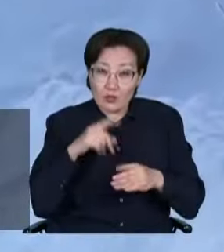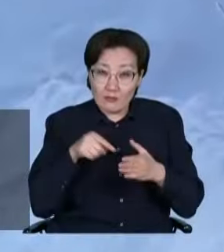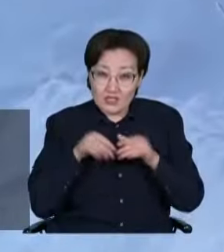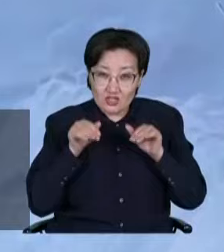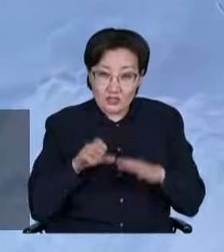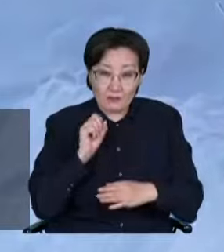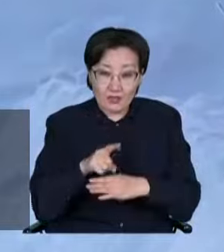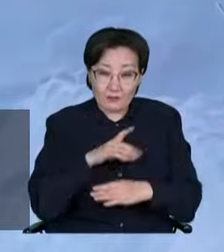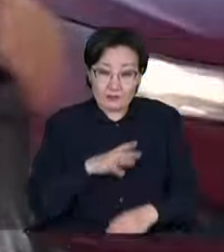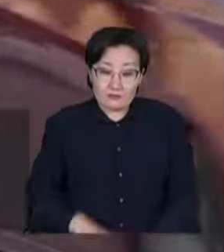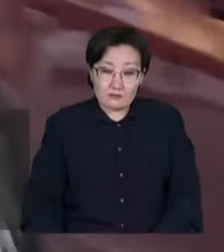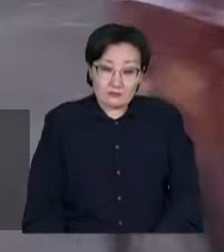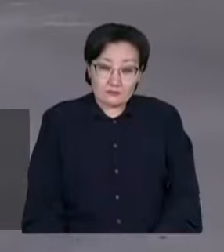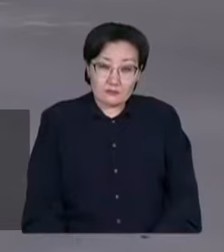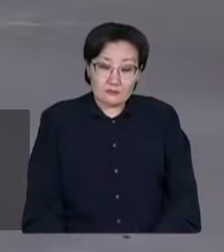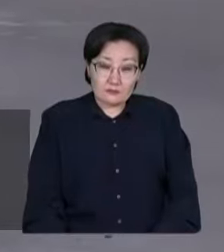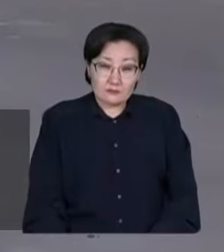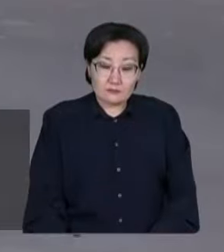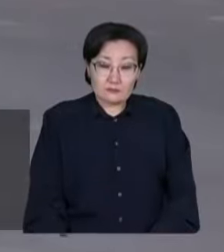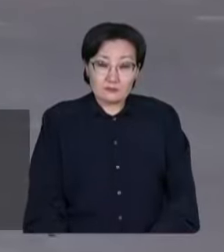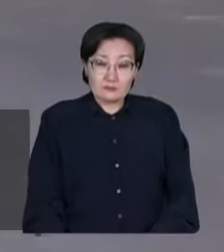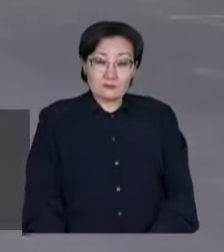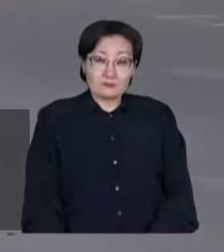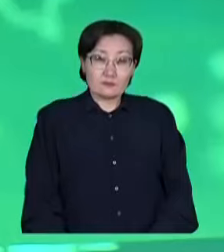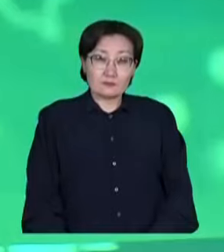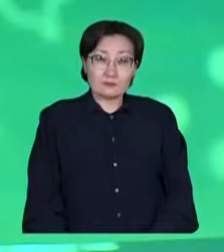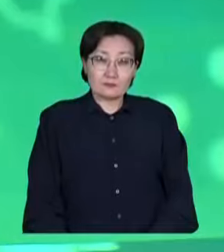Данияр Омар, Дастан Темірбекұлы, Алматы телеарнасы, Астана.